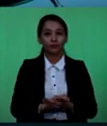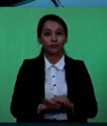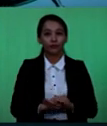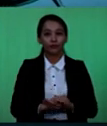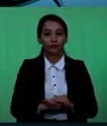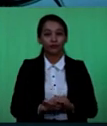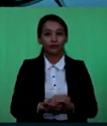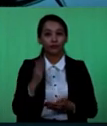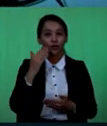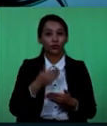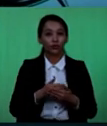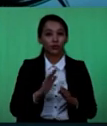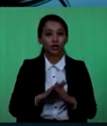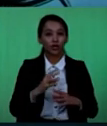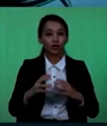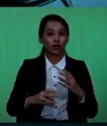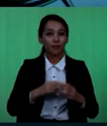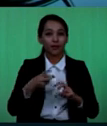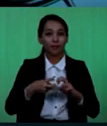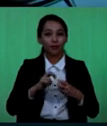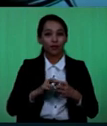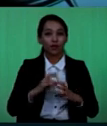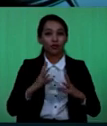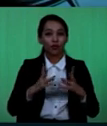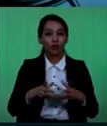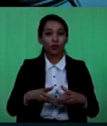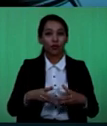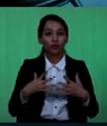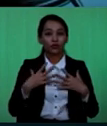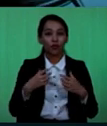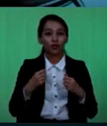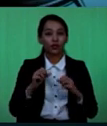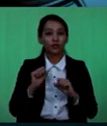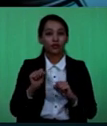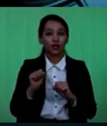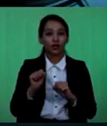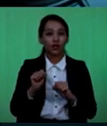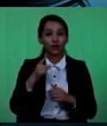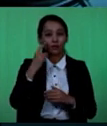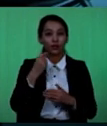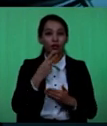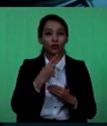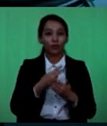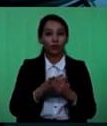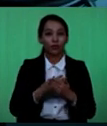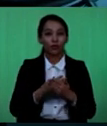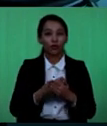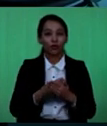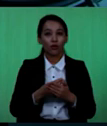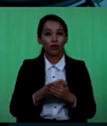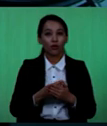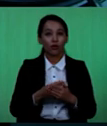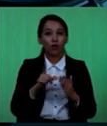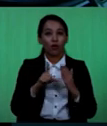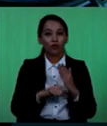Bu holat global muammoga aylanib bormoqda. Jahon sog'liqni saqlash tashkiloti ma'lumotiga ko'ra, so'nggi 100 yil ichida odamlar